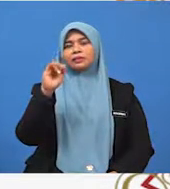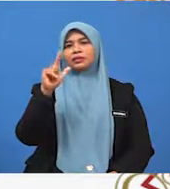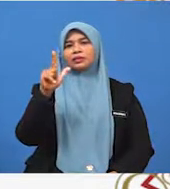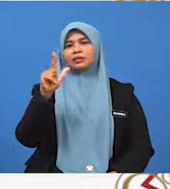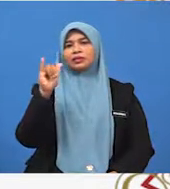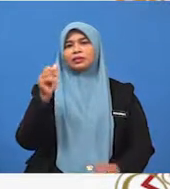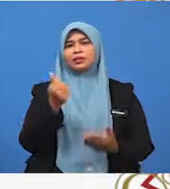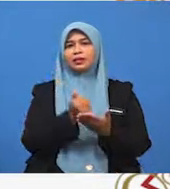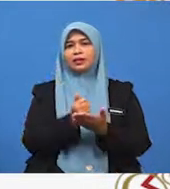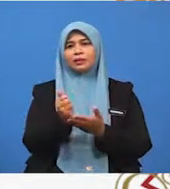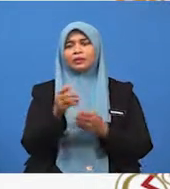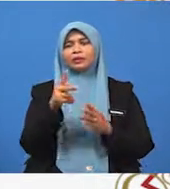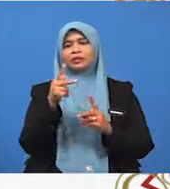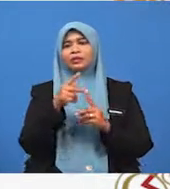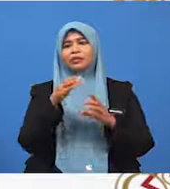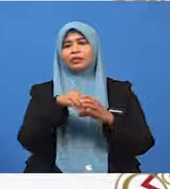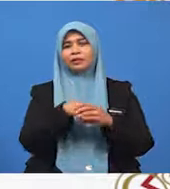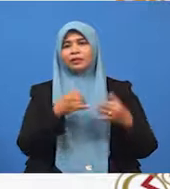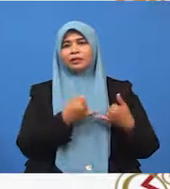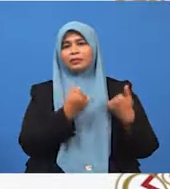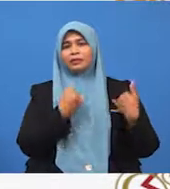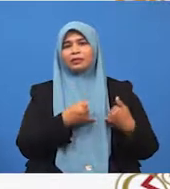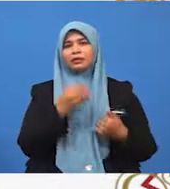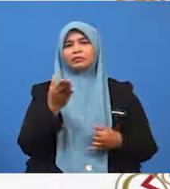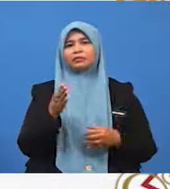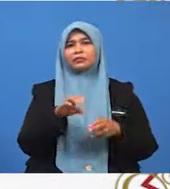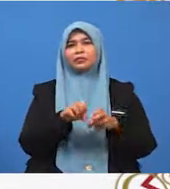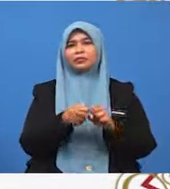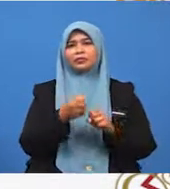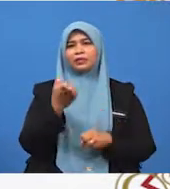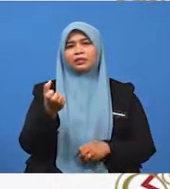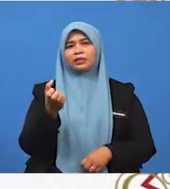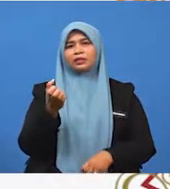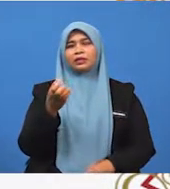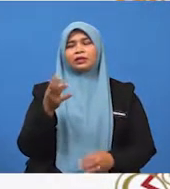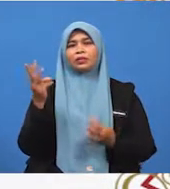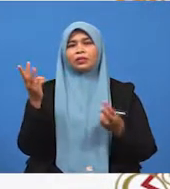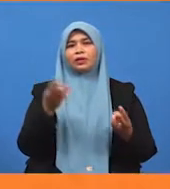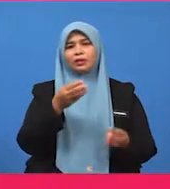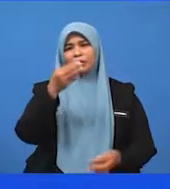daripada pemberi ajaran dan amaran kepada umat manusia.